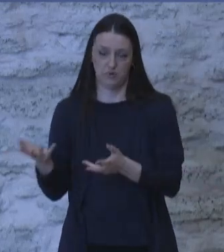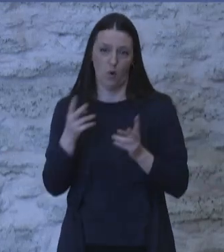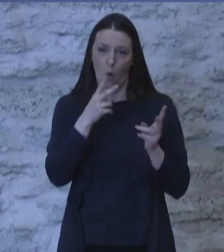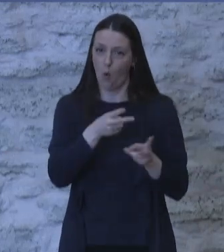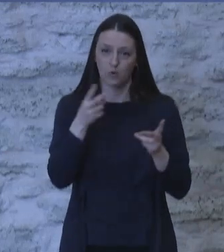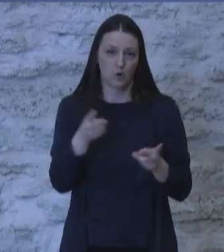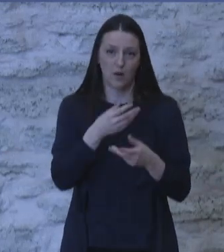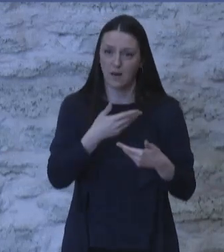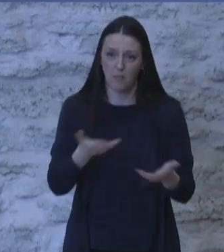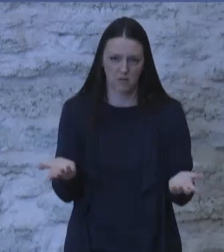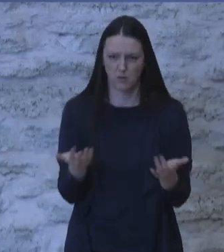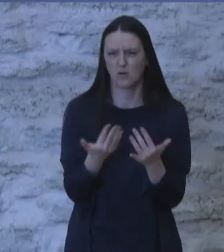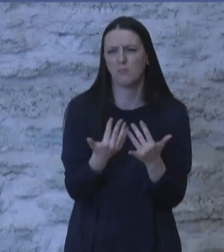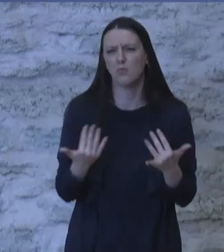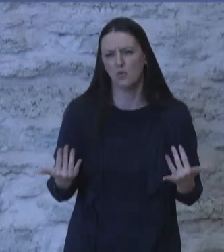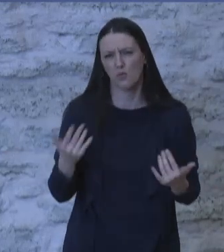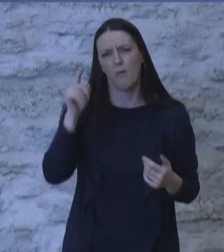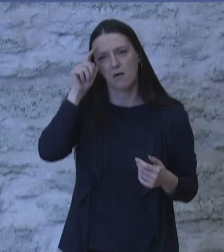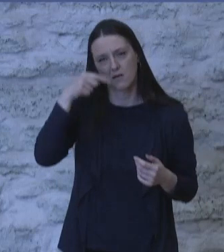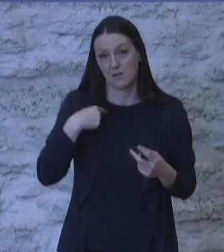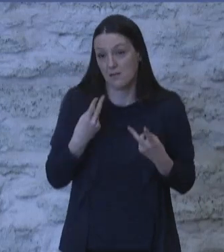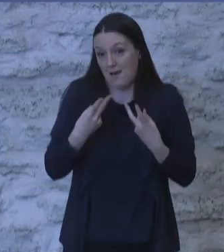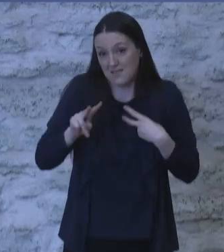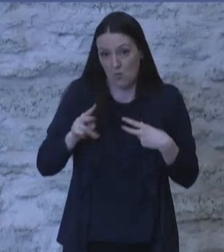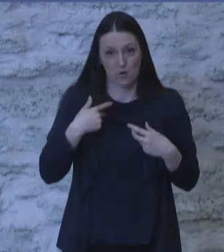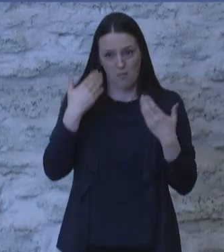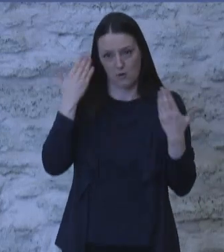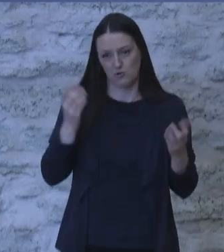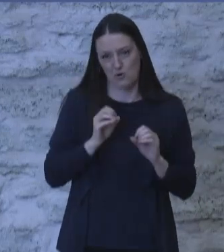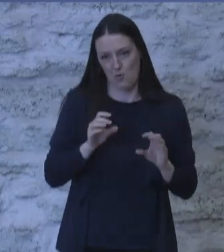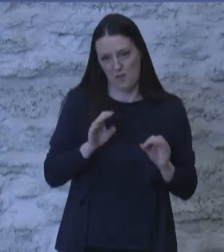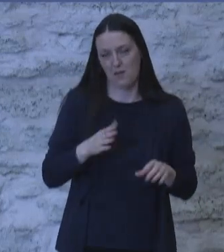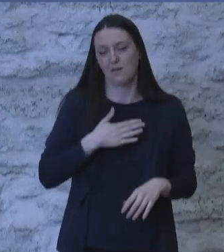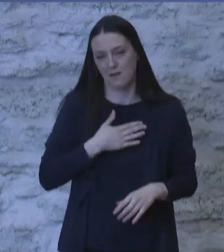liikumise ja muu see sugusega. Ma teistmoodi seda kommenteerida ei oska. Aitäh.